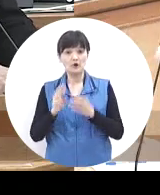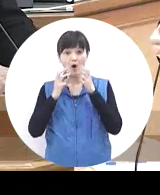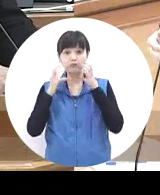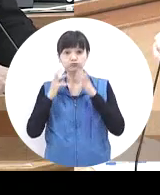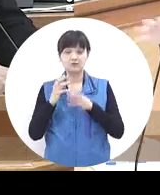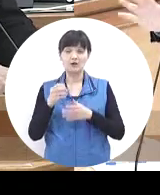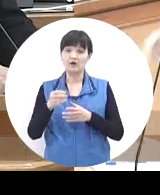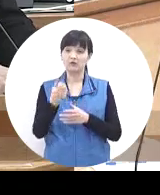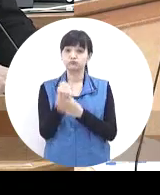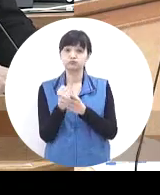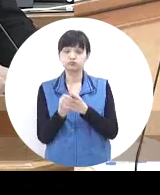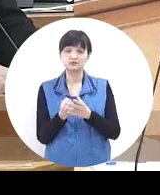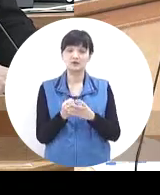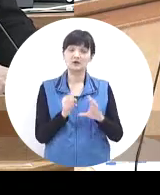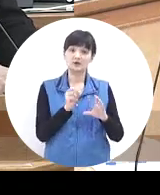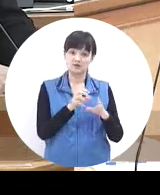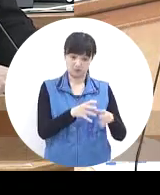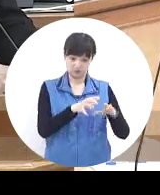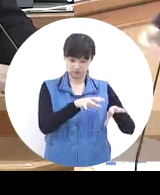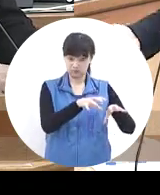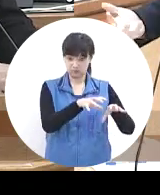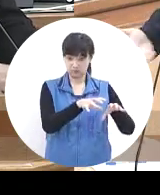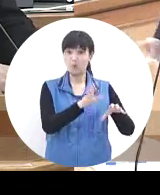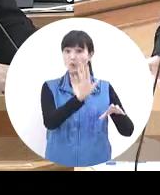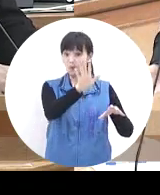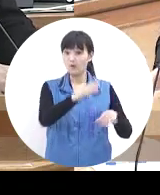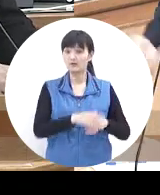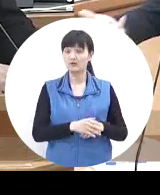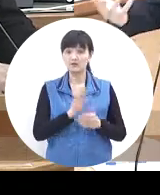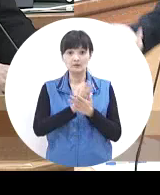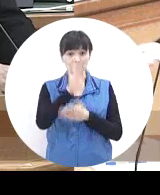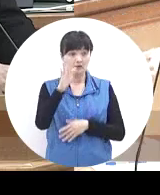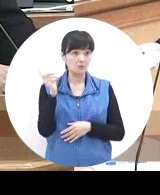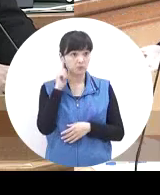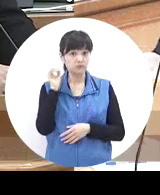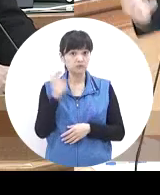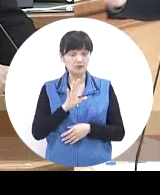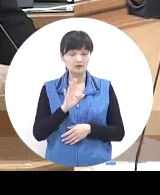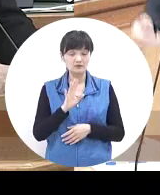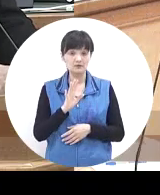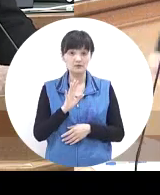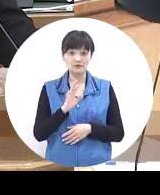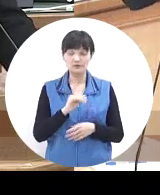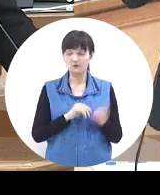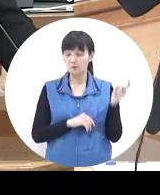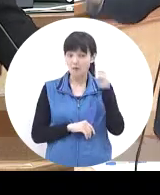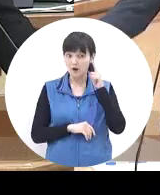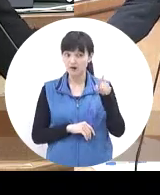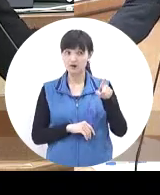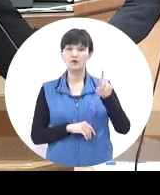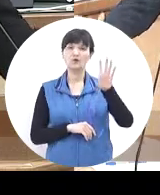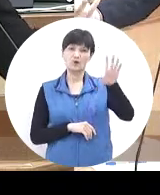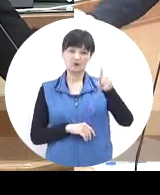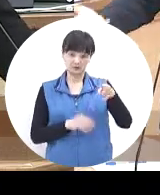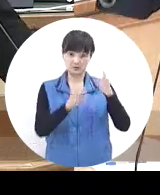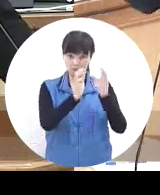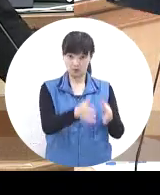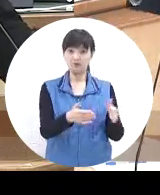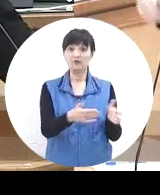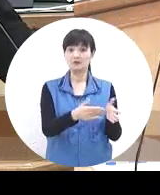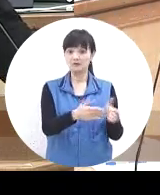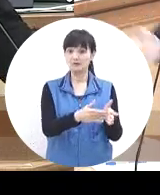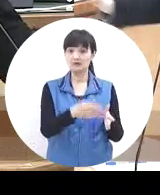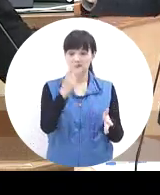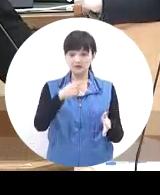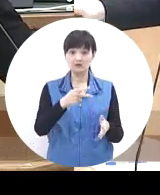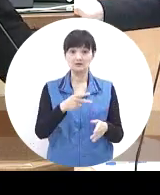我们，还说没有哎，汐止没听说。结果后来才知道说原来有，而且是先斩后奏，你们已经做好投注口在那里，才告